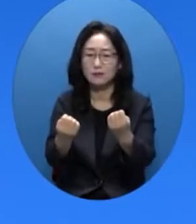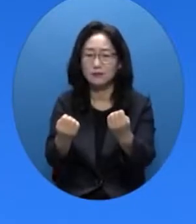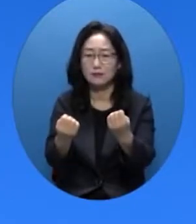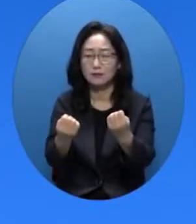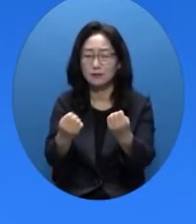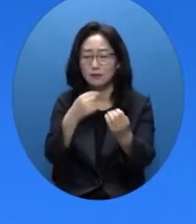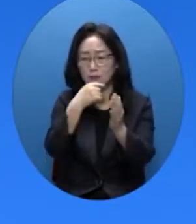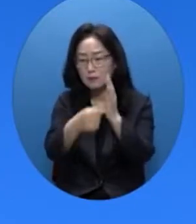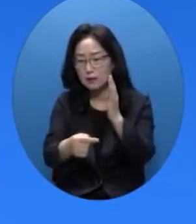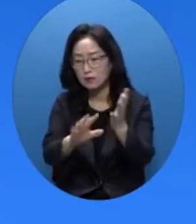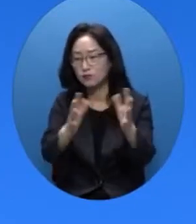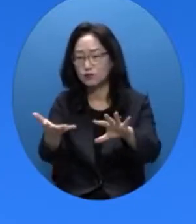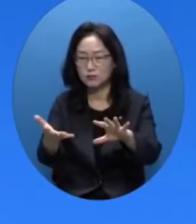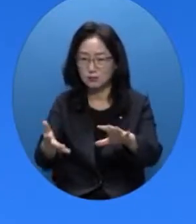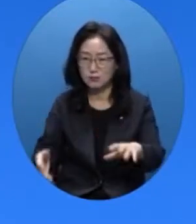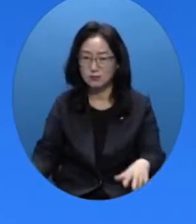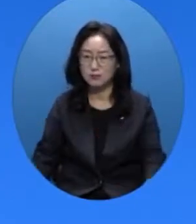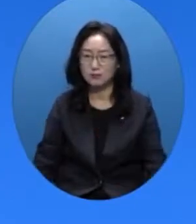듣고 있습니다